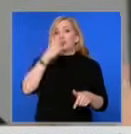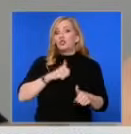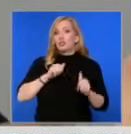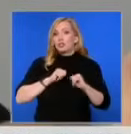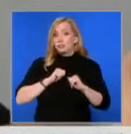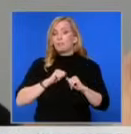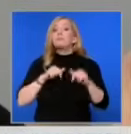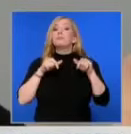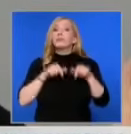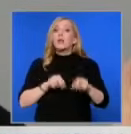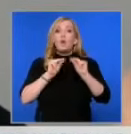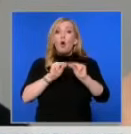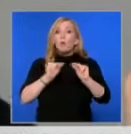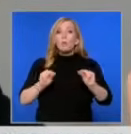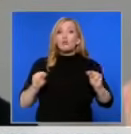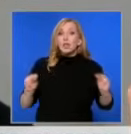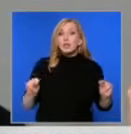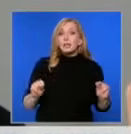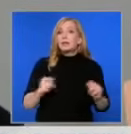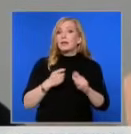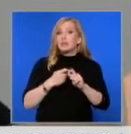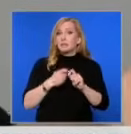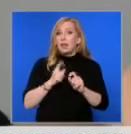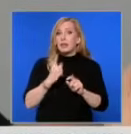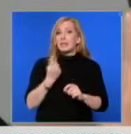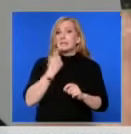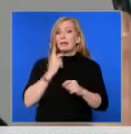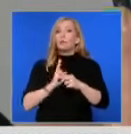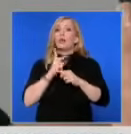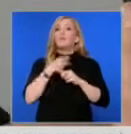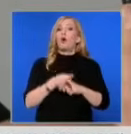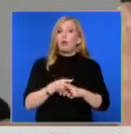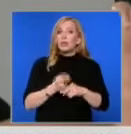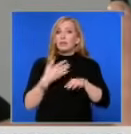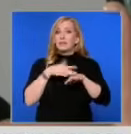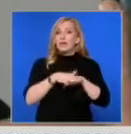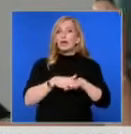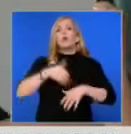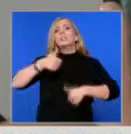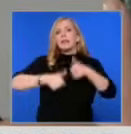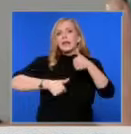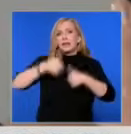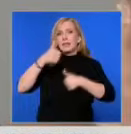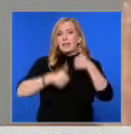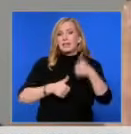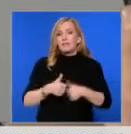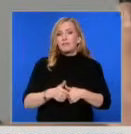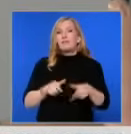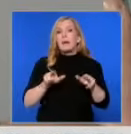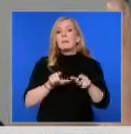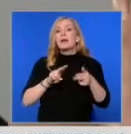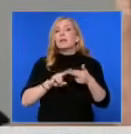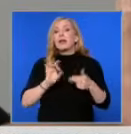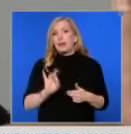Следва такива обучения да се провеждат не само единствено на входа на системата, тогава когато се кандидатства в системата на МВР,